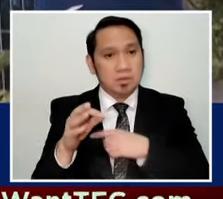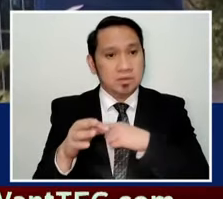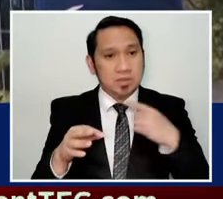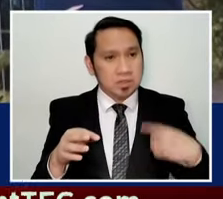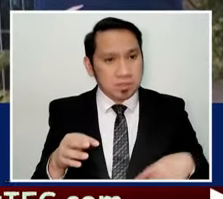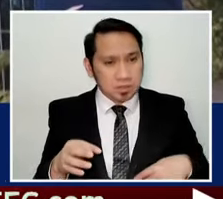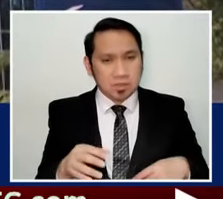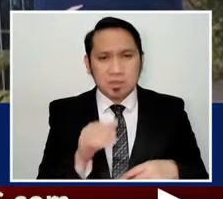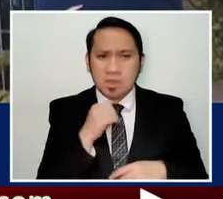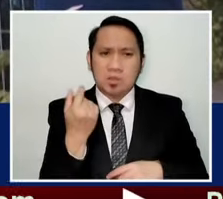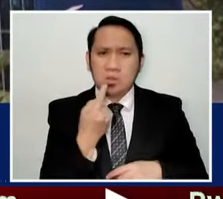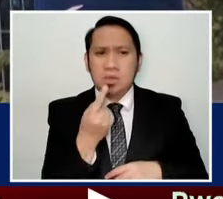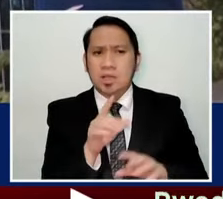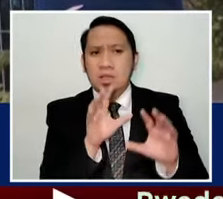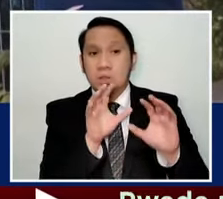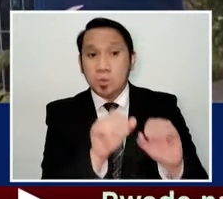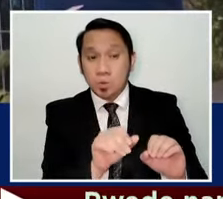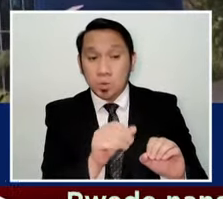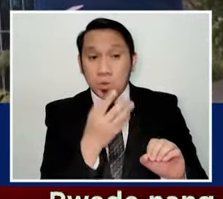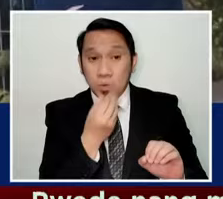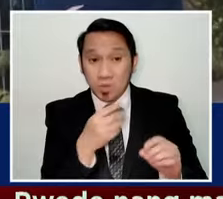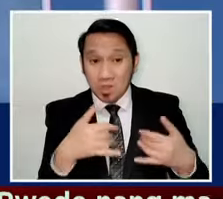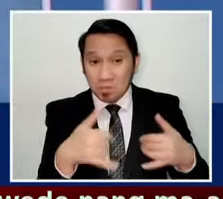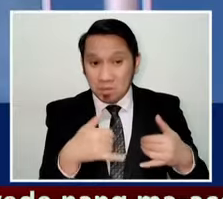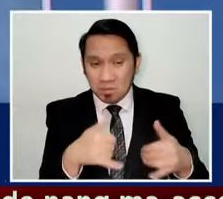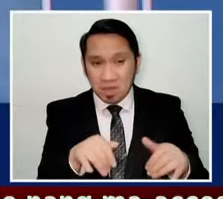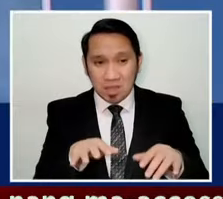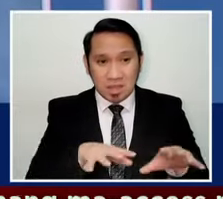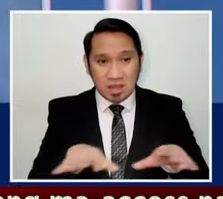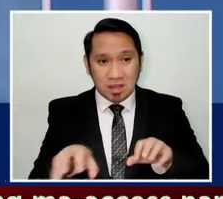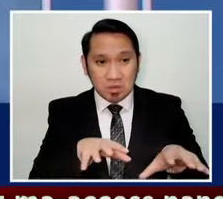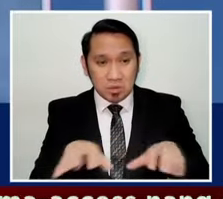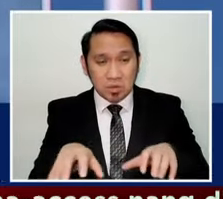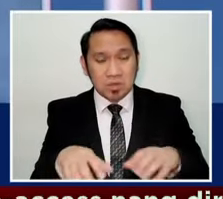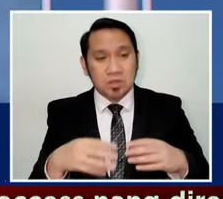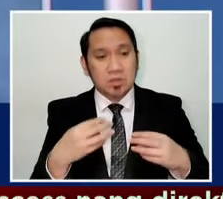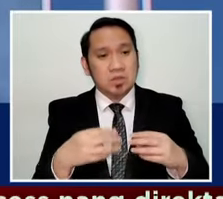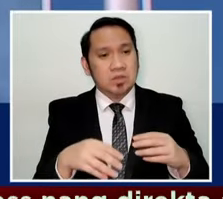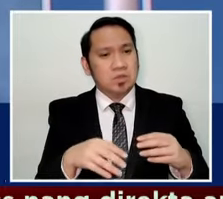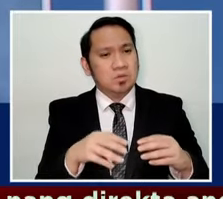mga operatiba ang mga nagmamadyong, kinuha rin nila ang ilang